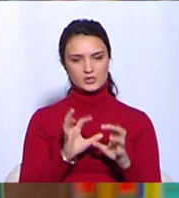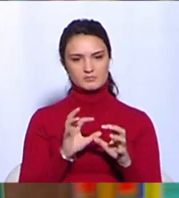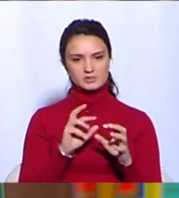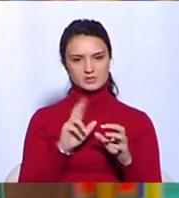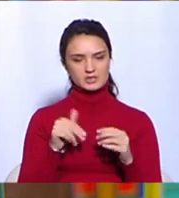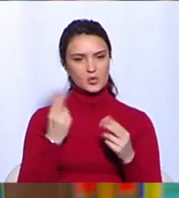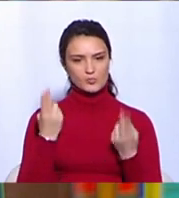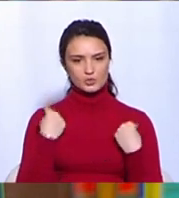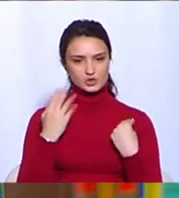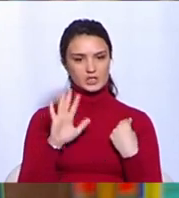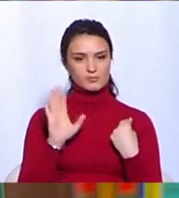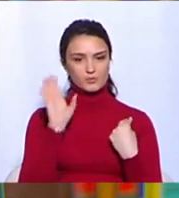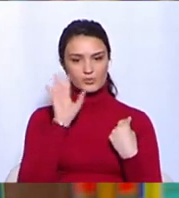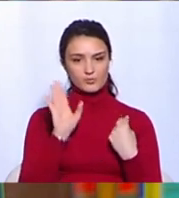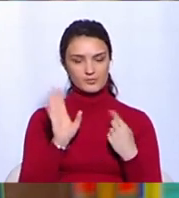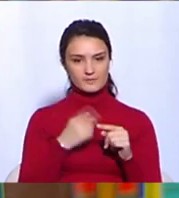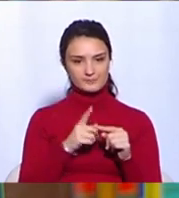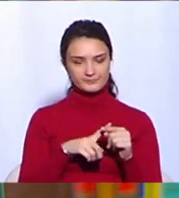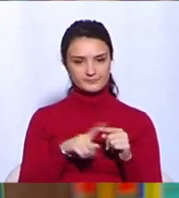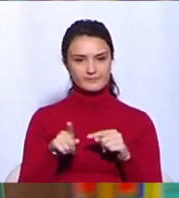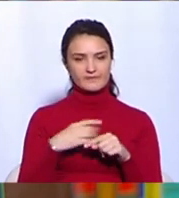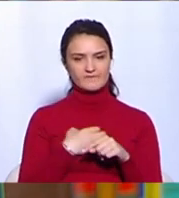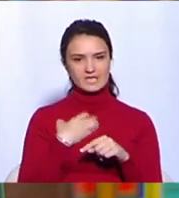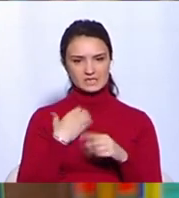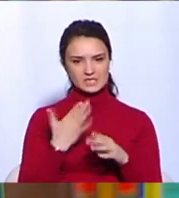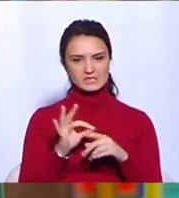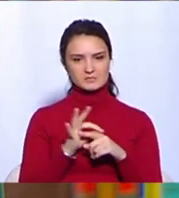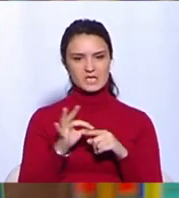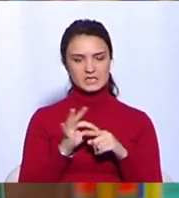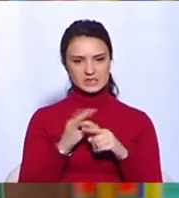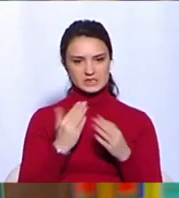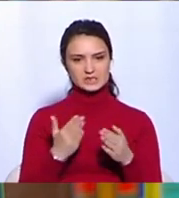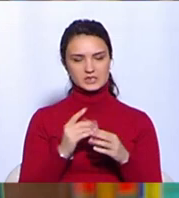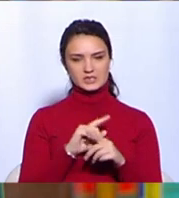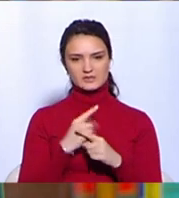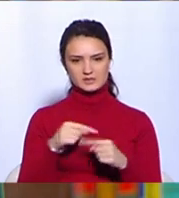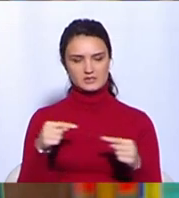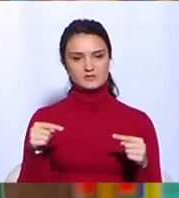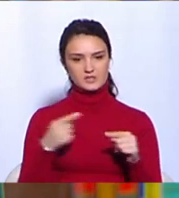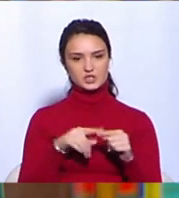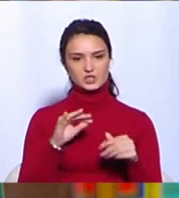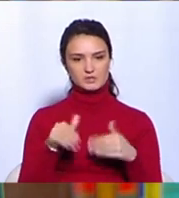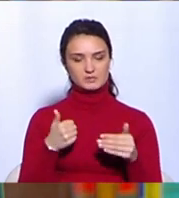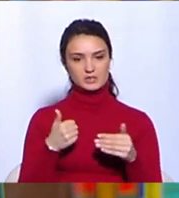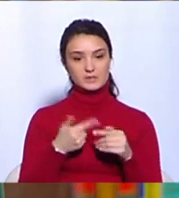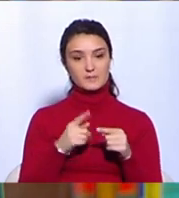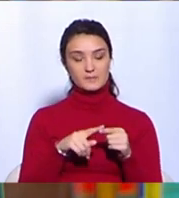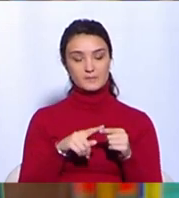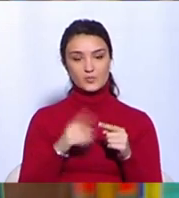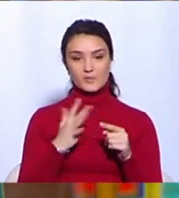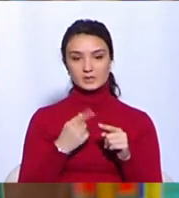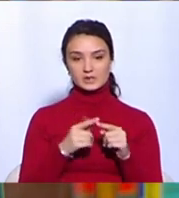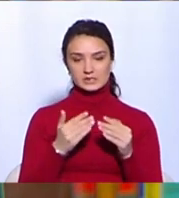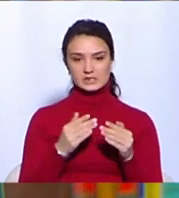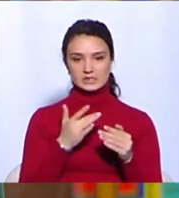კანონებისადმი დაუმორჩილებლობა, ვანდალიზმის, აგრესიის, ნგრევითი და ასე შემდეგ სახით,